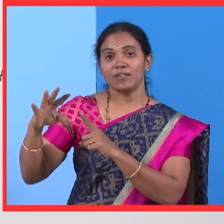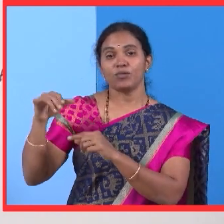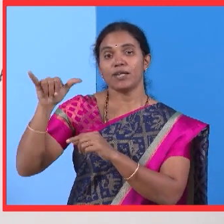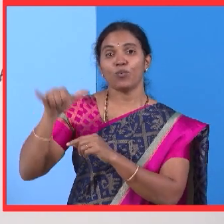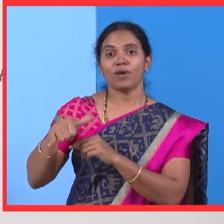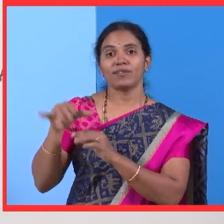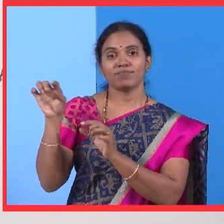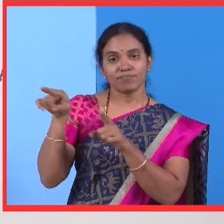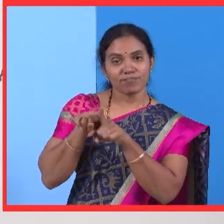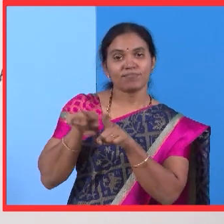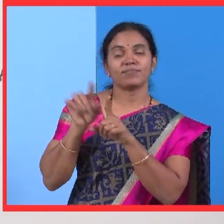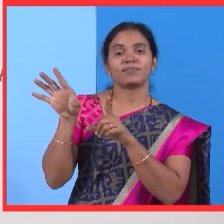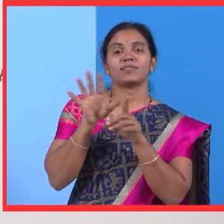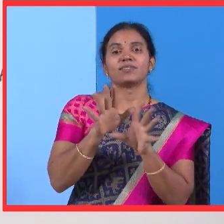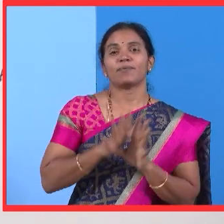plus இதிலிருந்து